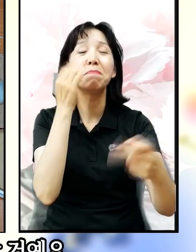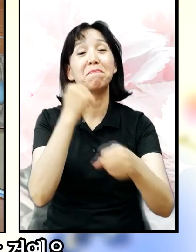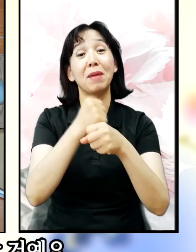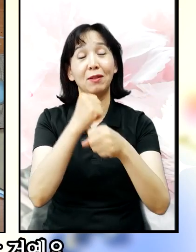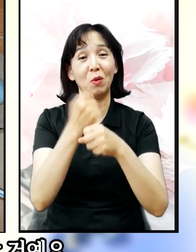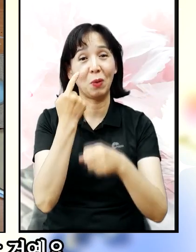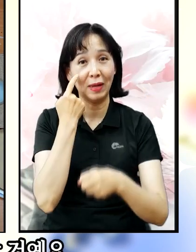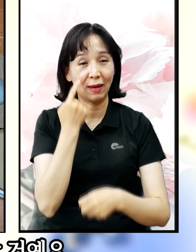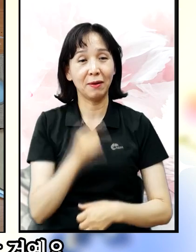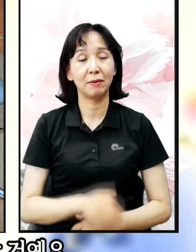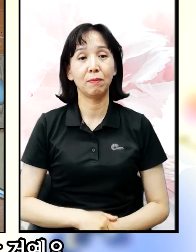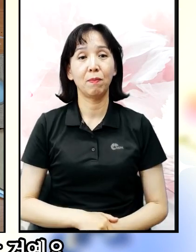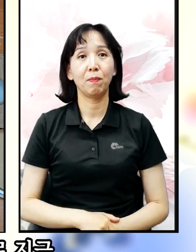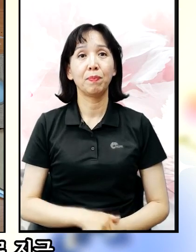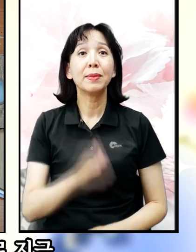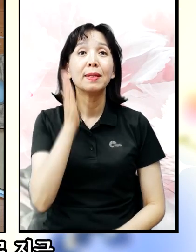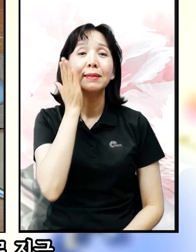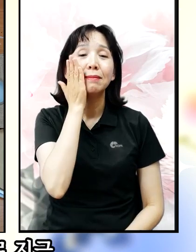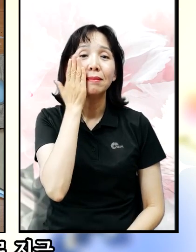할 거예요.